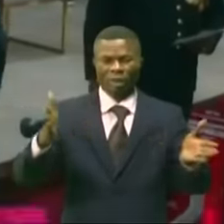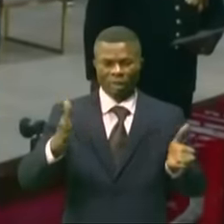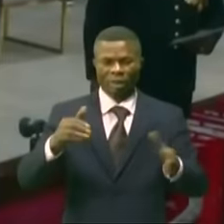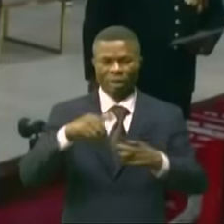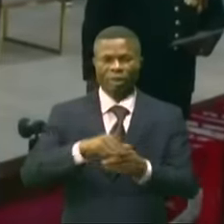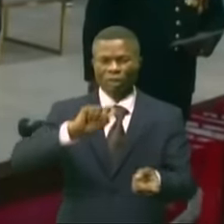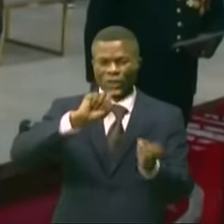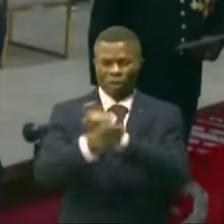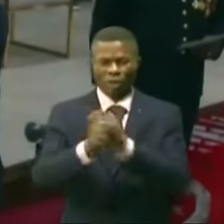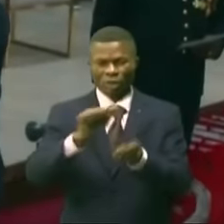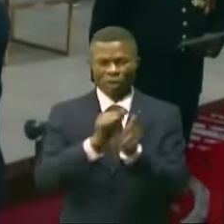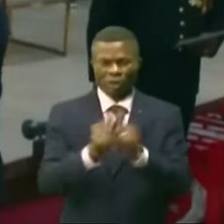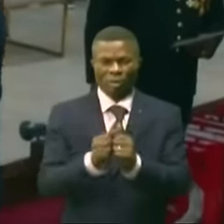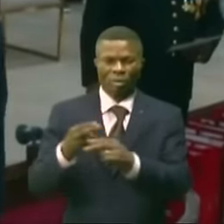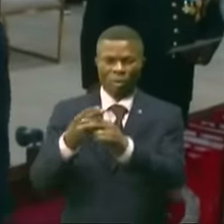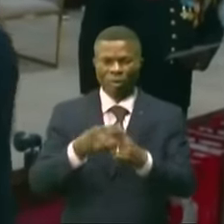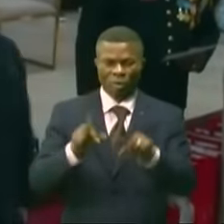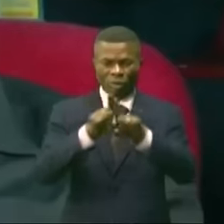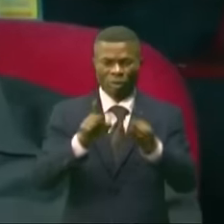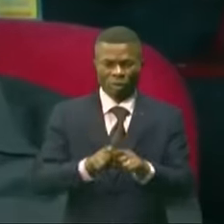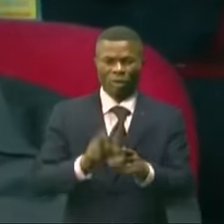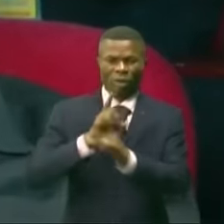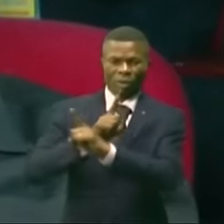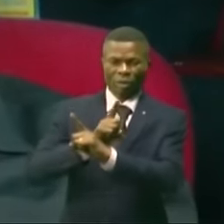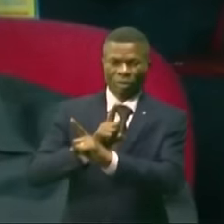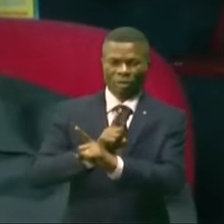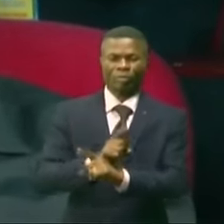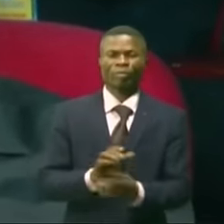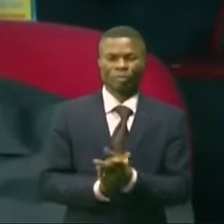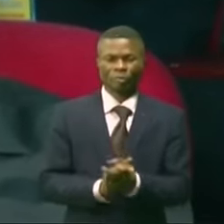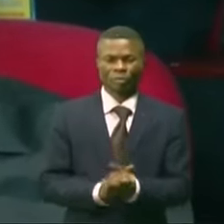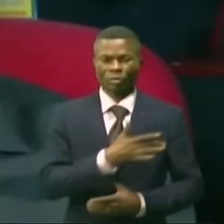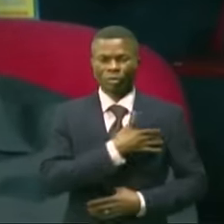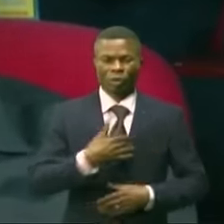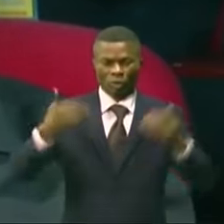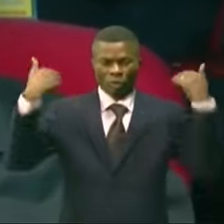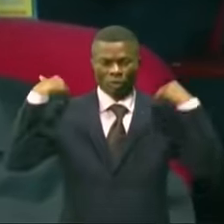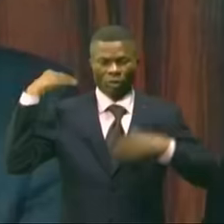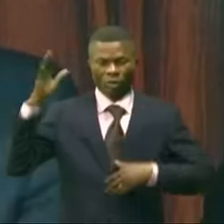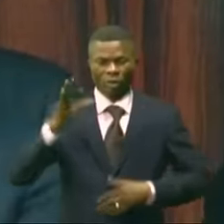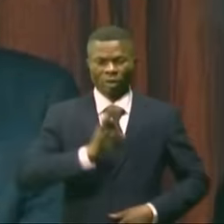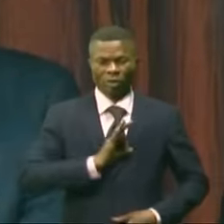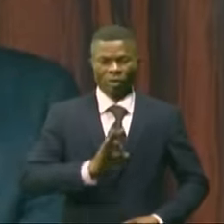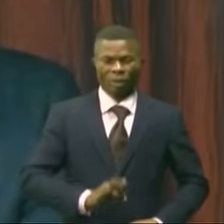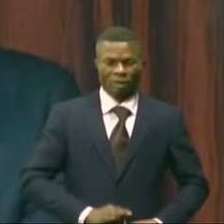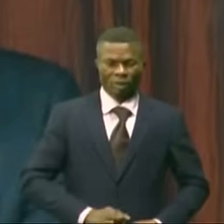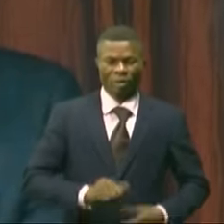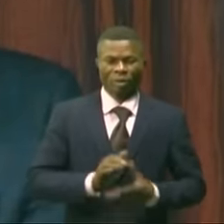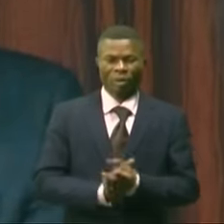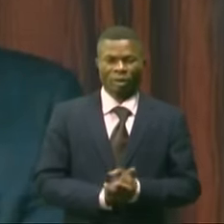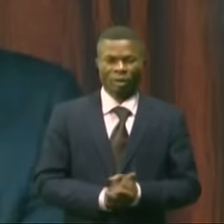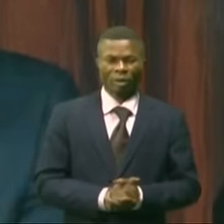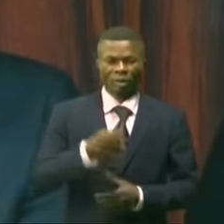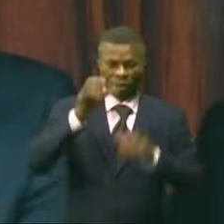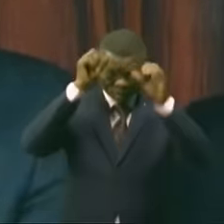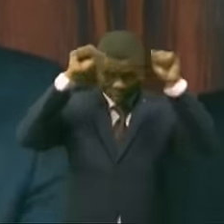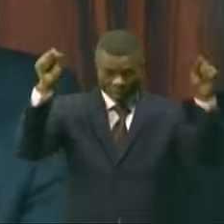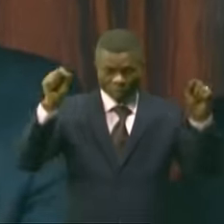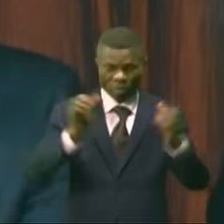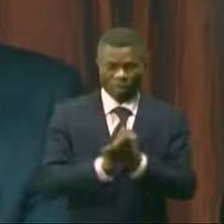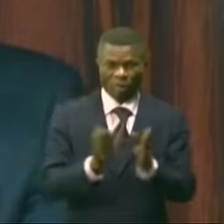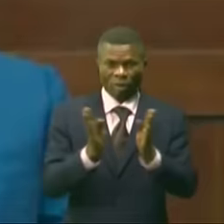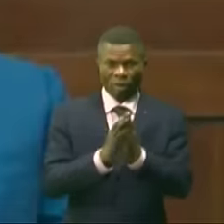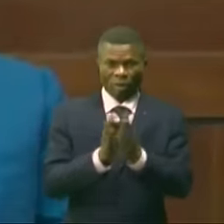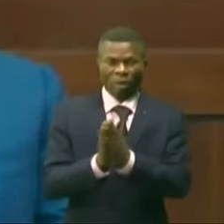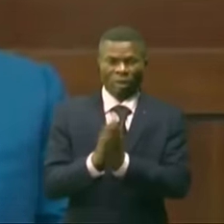réformes en matière de sécurité et de défense prenons la parole au nom du chef de l'État Félix Antoine tisekedi tchilombo le président de la Chambre